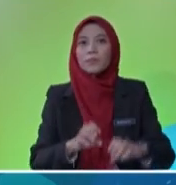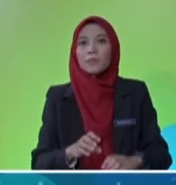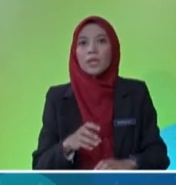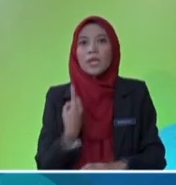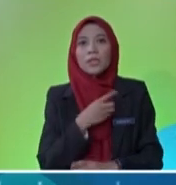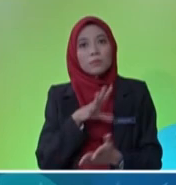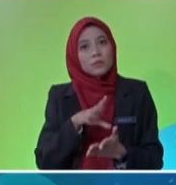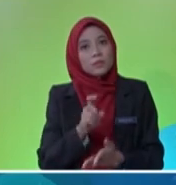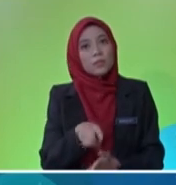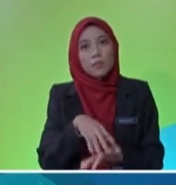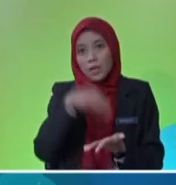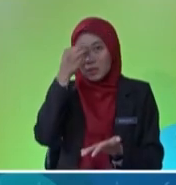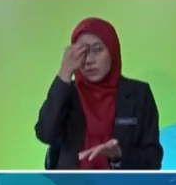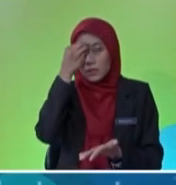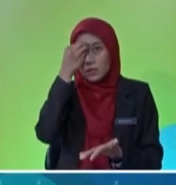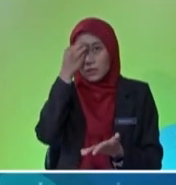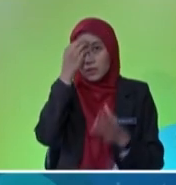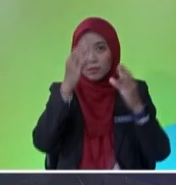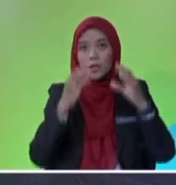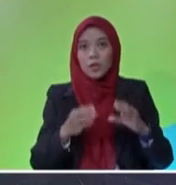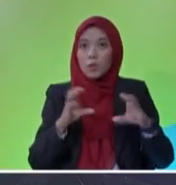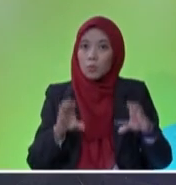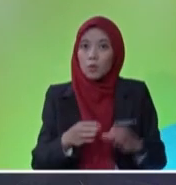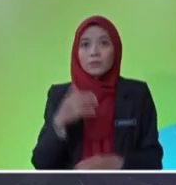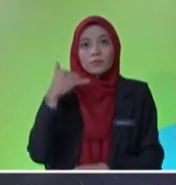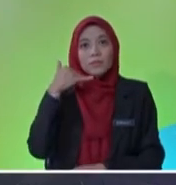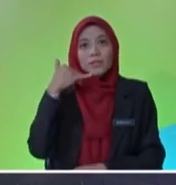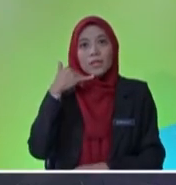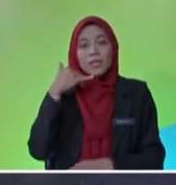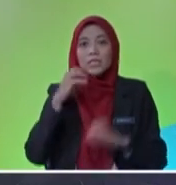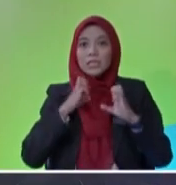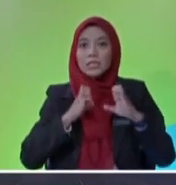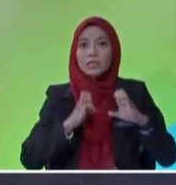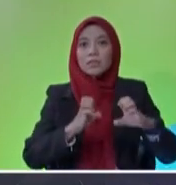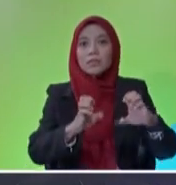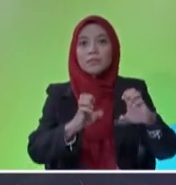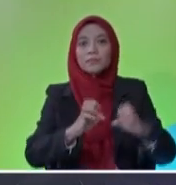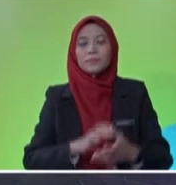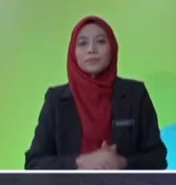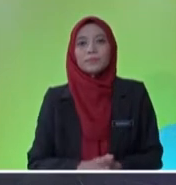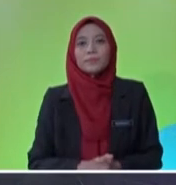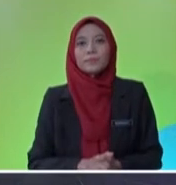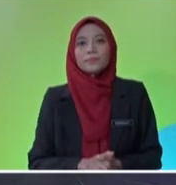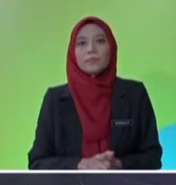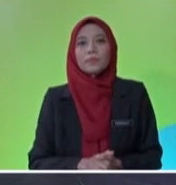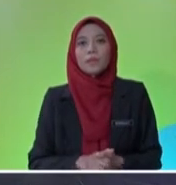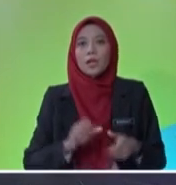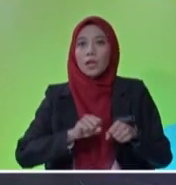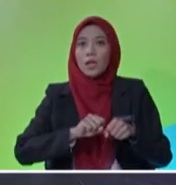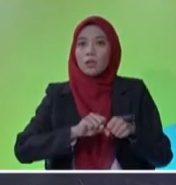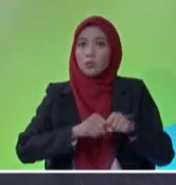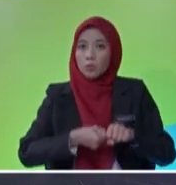picsee ah kasih terima kasih hadir ridwana dekat-dekat situ supaya dapat tahu